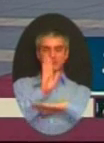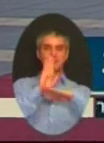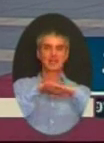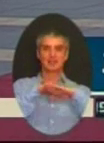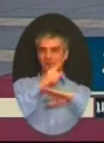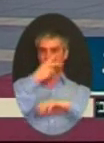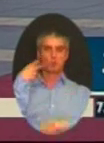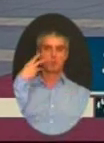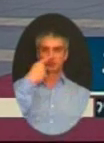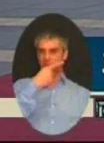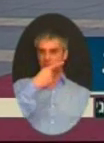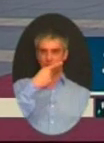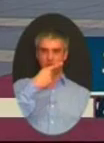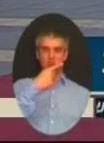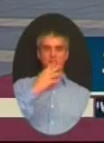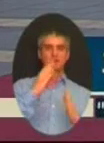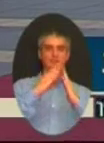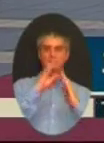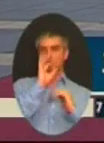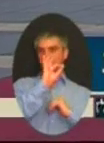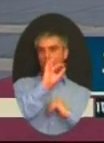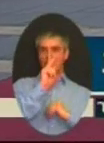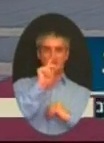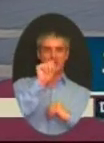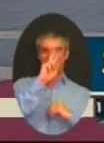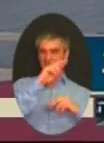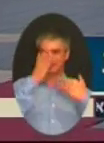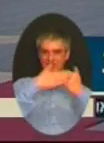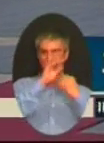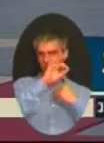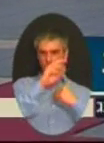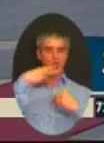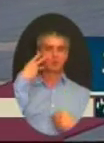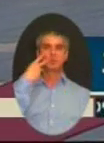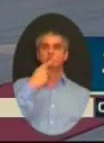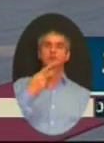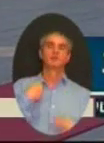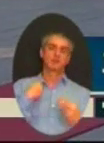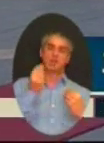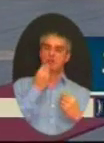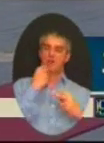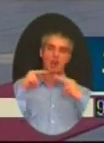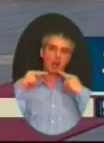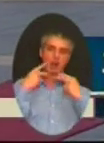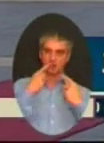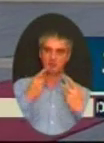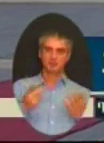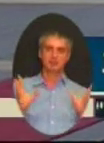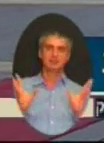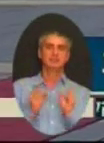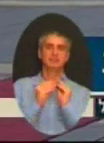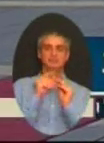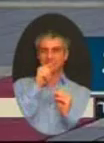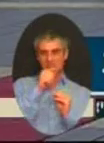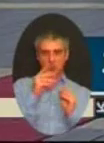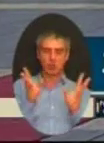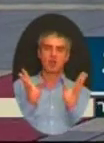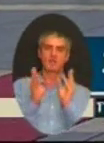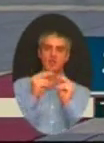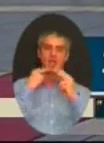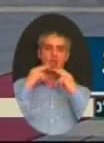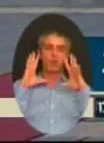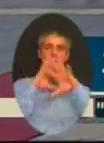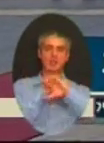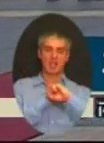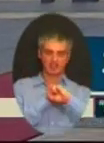לתפקיד בוושינגטון, בבית שלו ושל קרן בוושינגטון, ואכלתי שם יחד איתו את